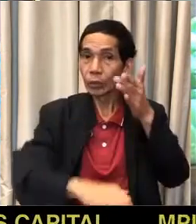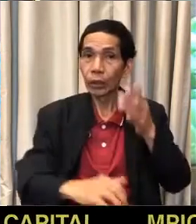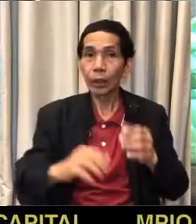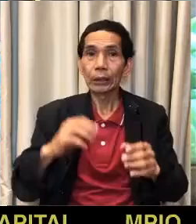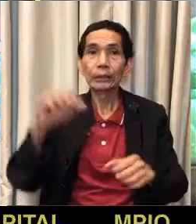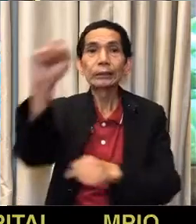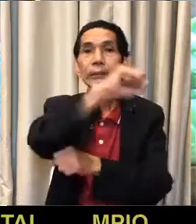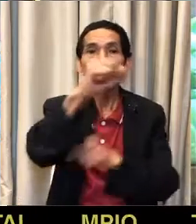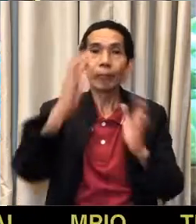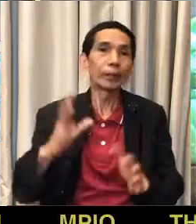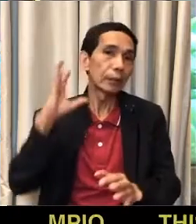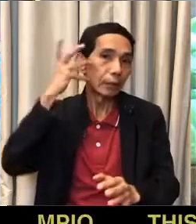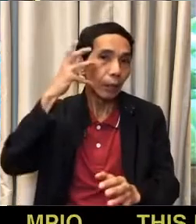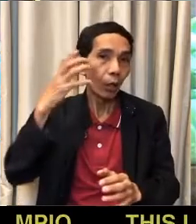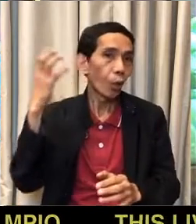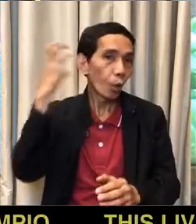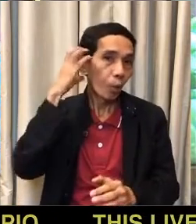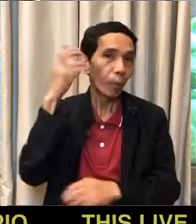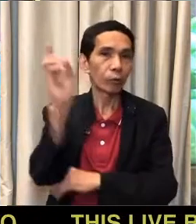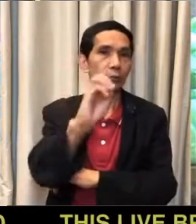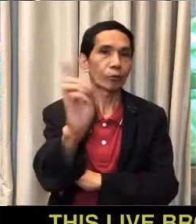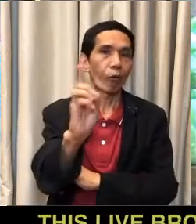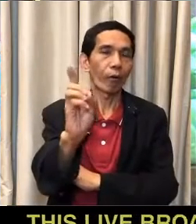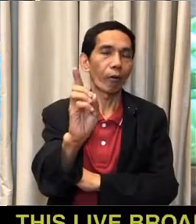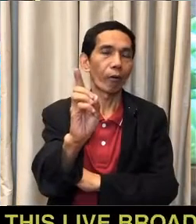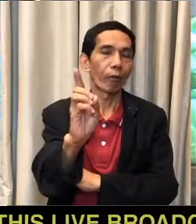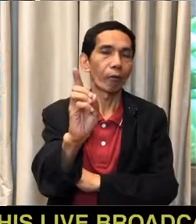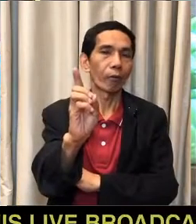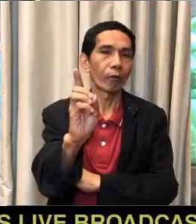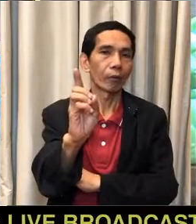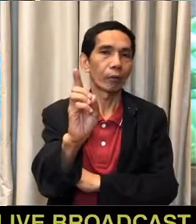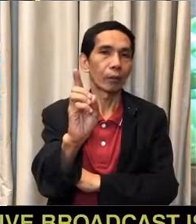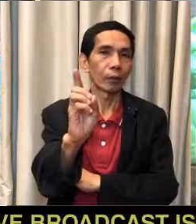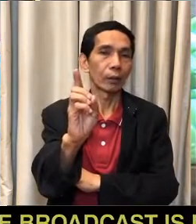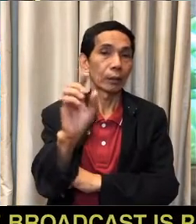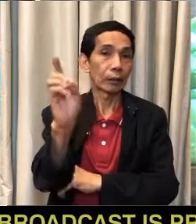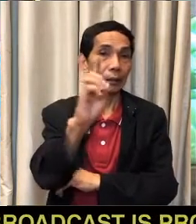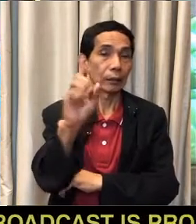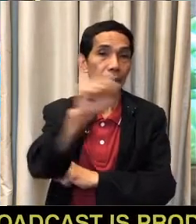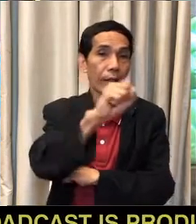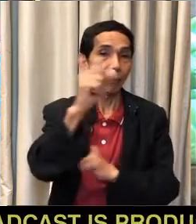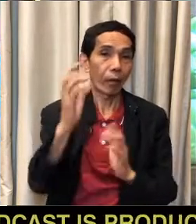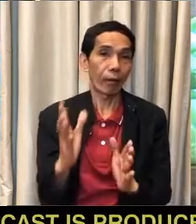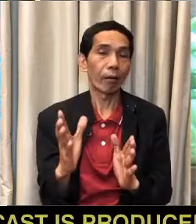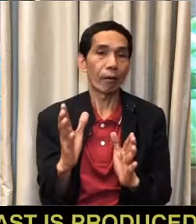Itong locon driver ng Cubao Divisoria, isa doon sa driver doon,